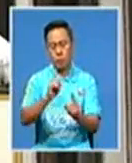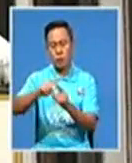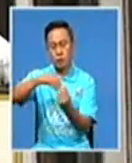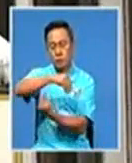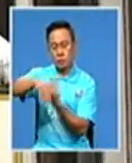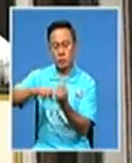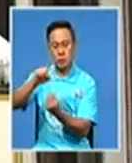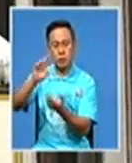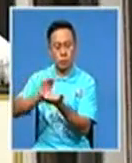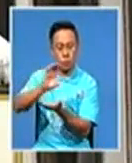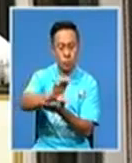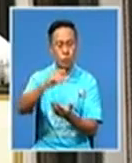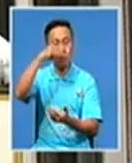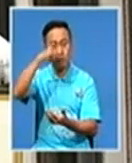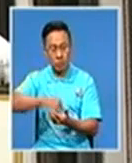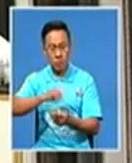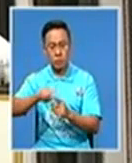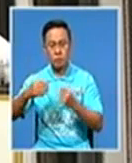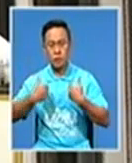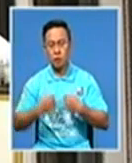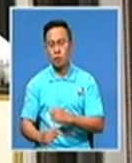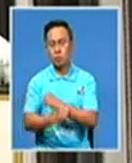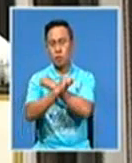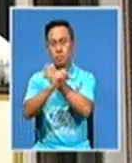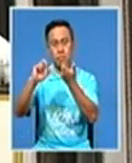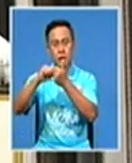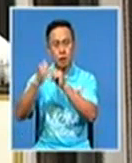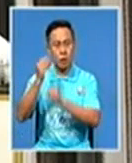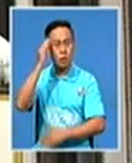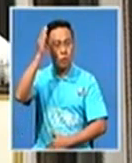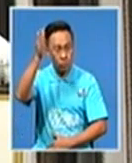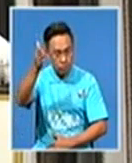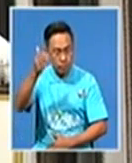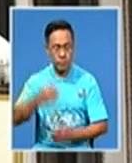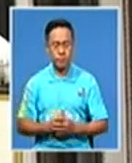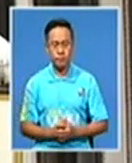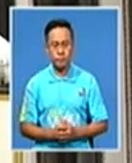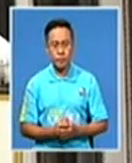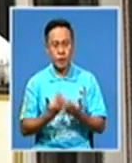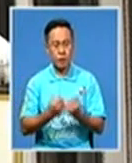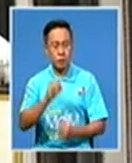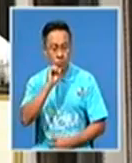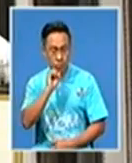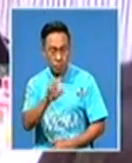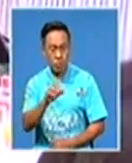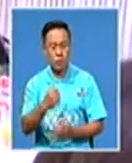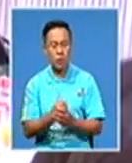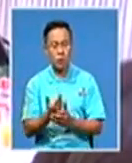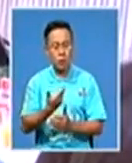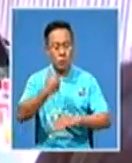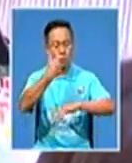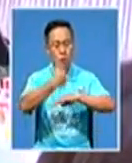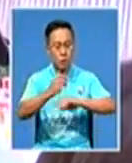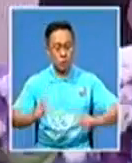กิจประเทศการลงทุนประเทศด้วยนะครับแล้วก็ป้องกันปัญหาในอนาคตในระยะยาวนะครับอันนี้ก็อยากจะให้ทางรัฐ